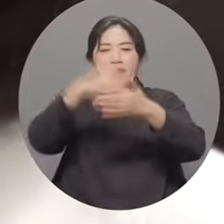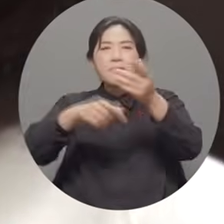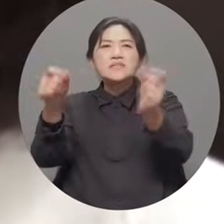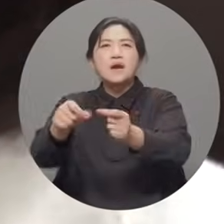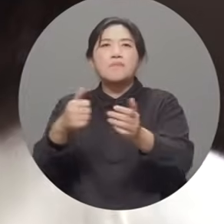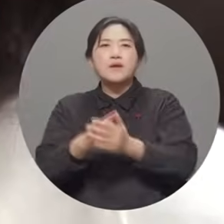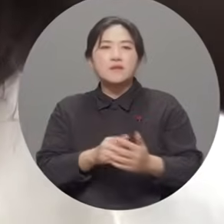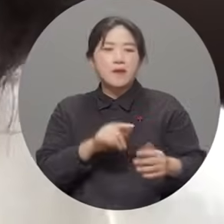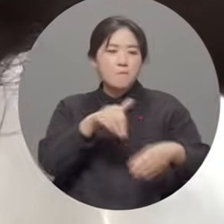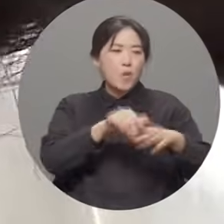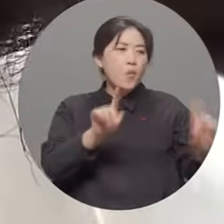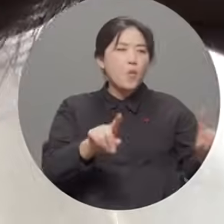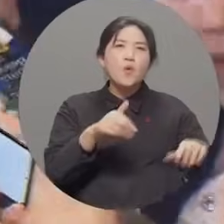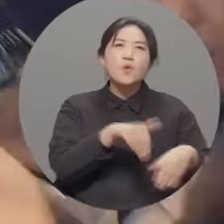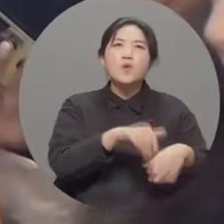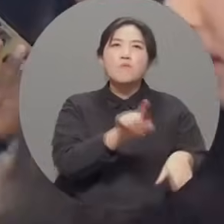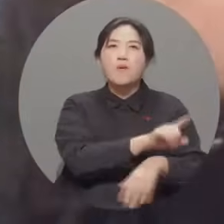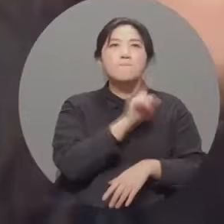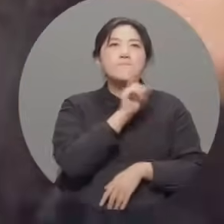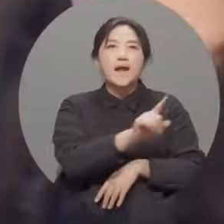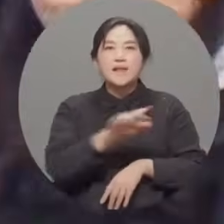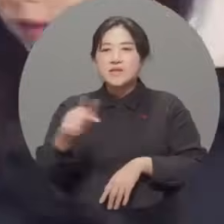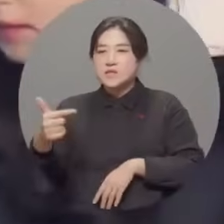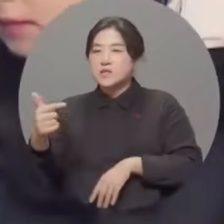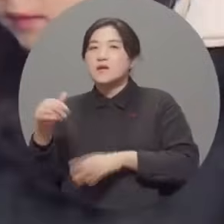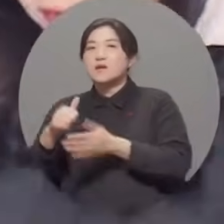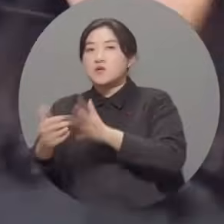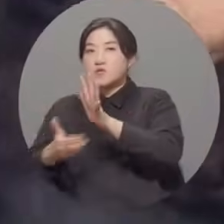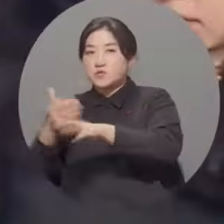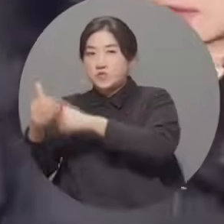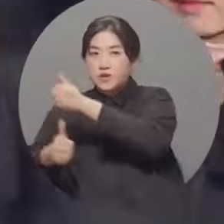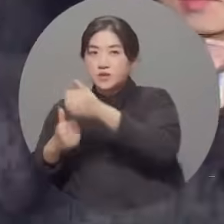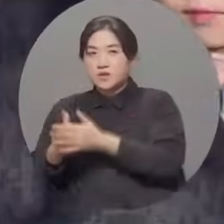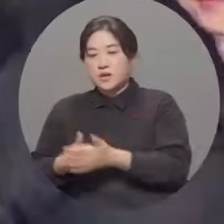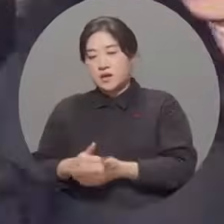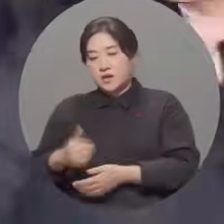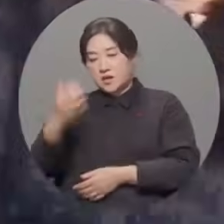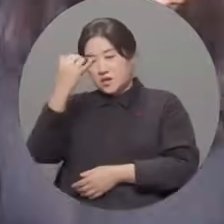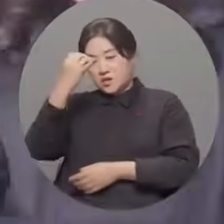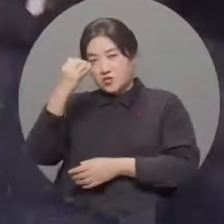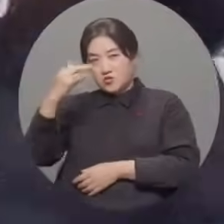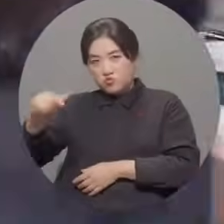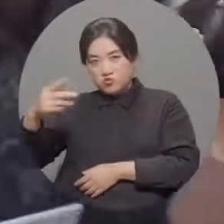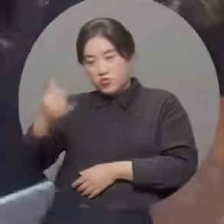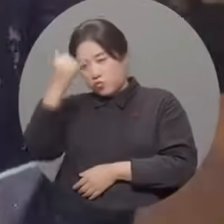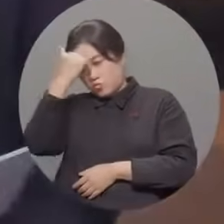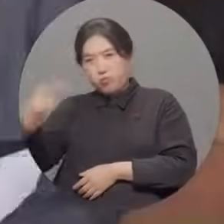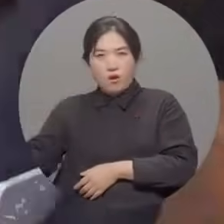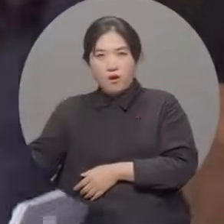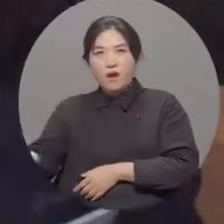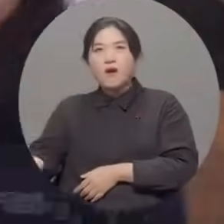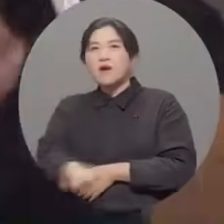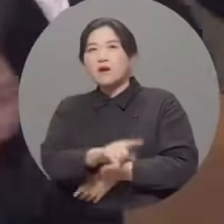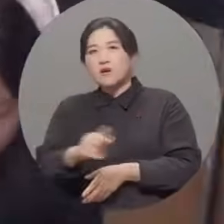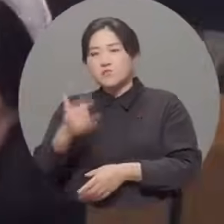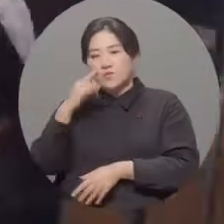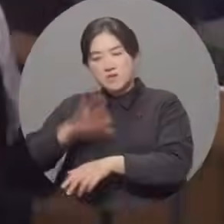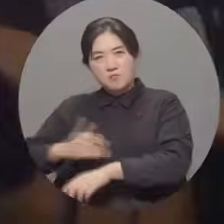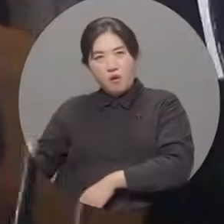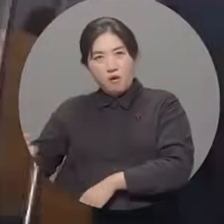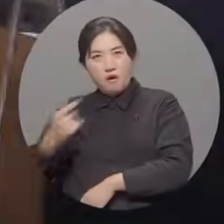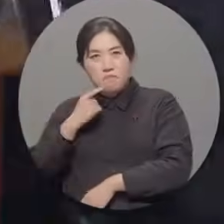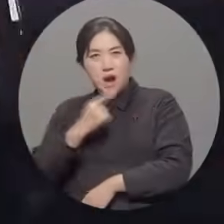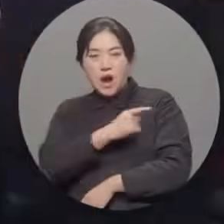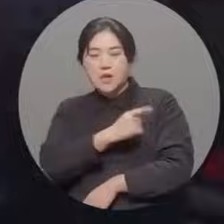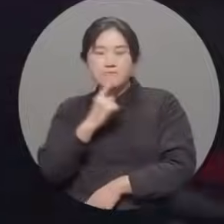1대1 표결을 하느냐는 발언으로 이뇨한 혁신위원장은 준석이는 도덕이 없다. 그것은 부모 잘못이 큰 것 같다고 말해